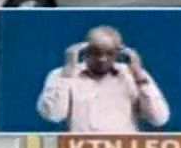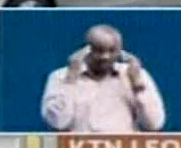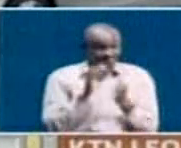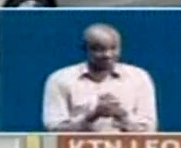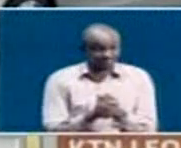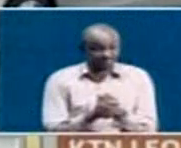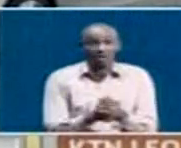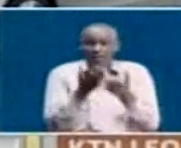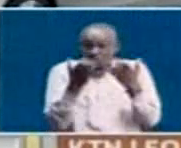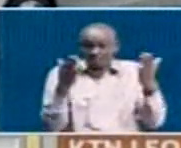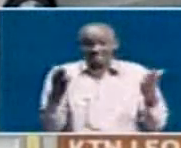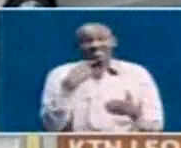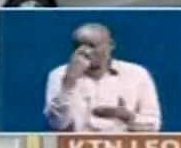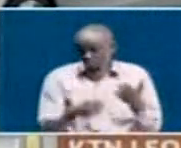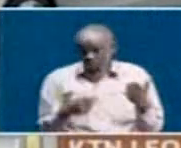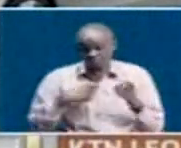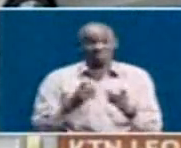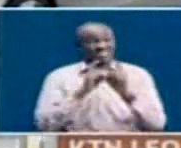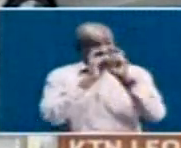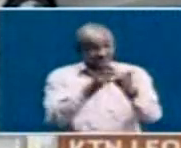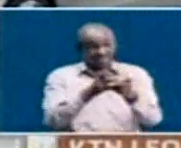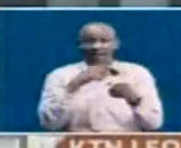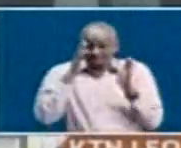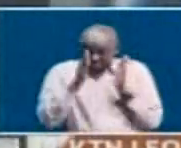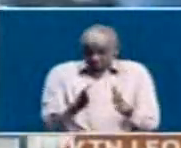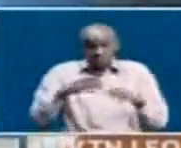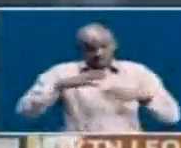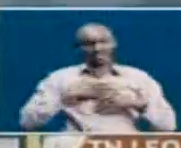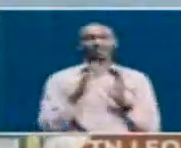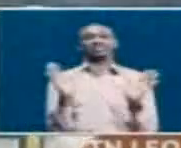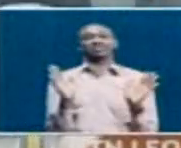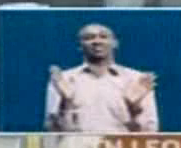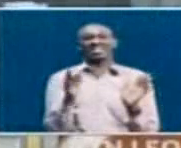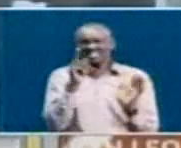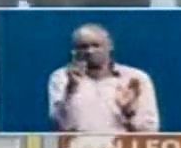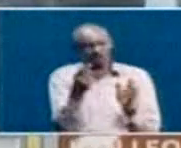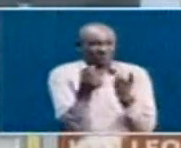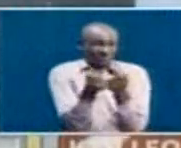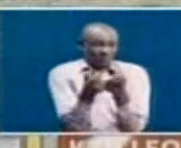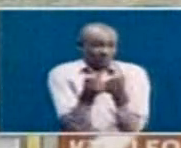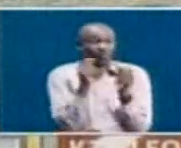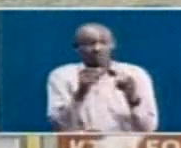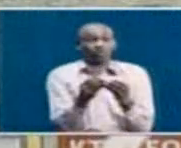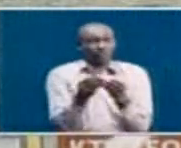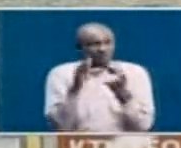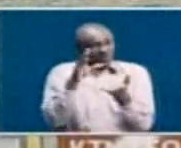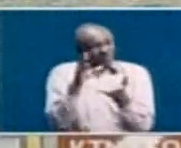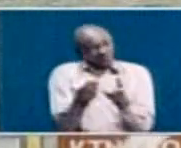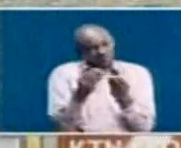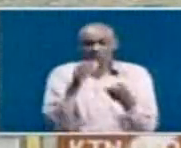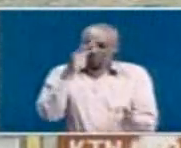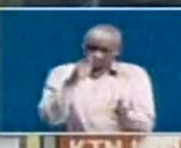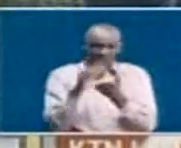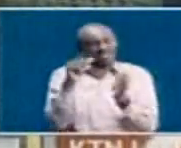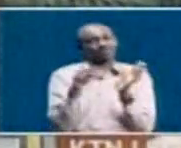Mali iliyotolewa kama zawadi inasalia mikononi mwa aliyepewa. Haya yakiwa masuala machache tu ya kuresha mambo katika swala hili